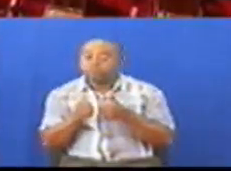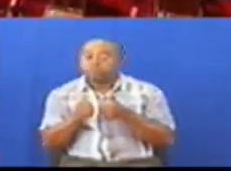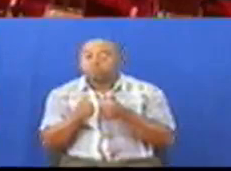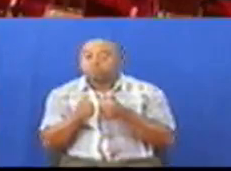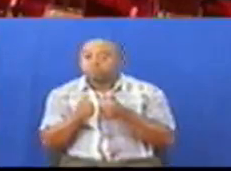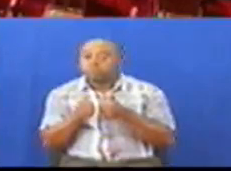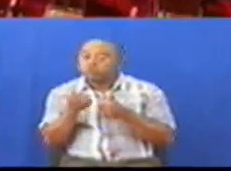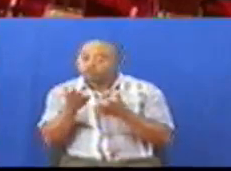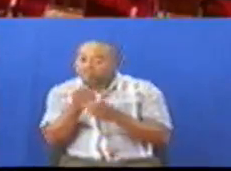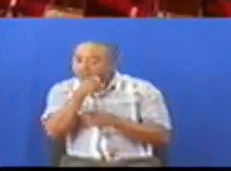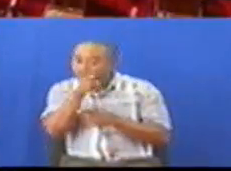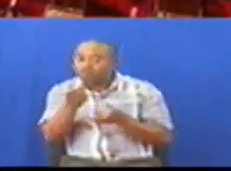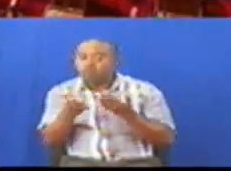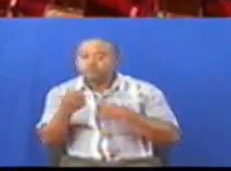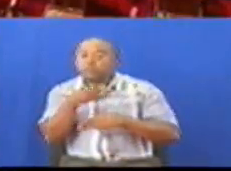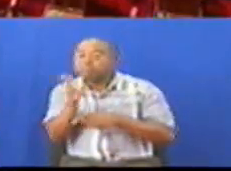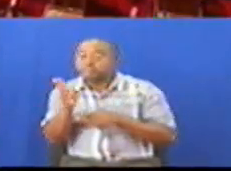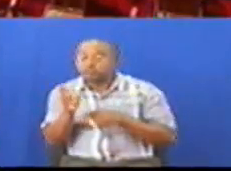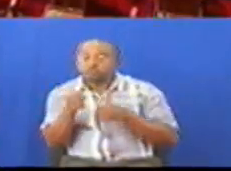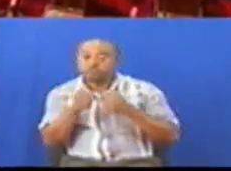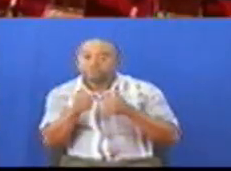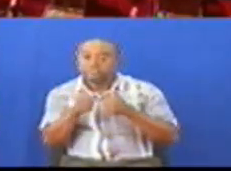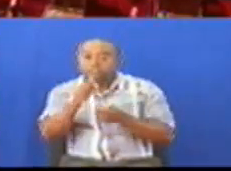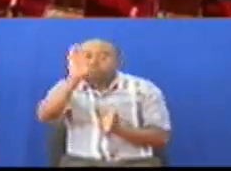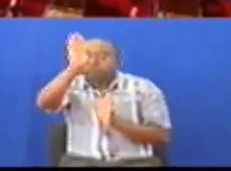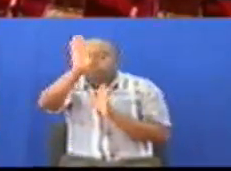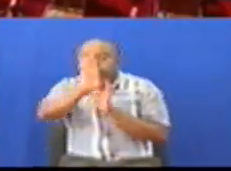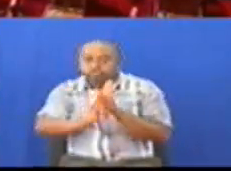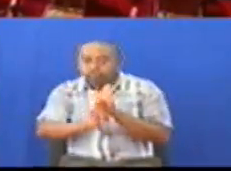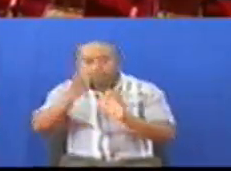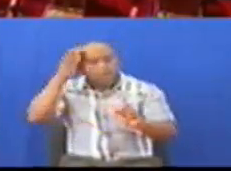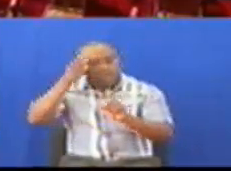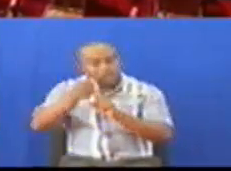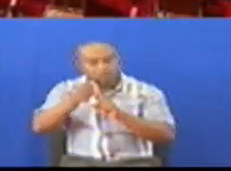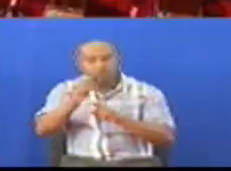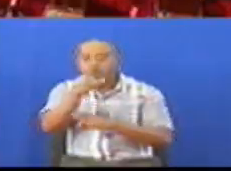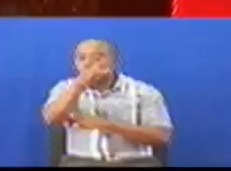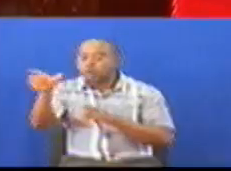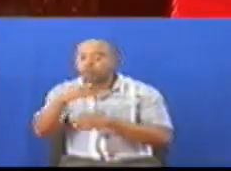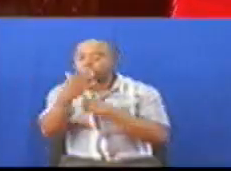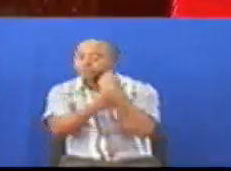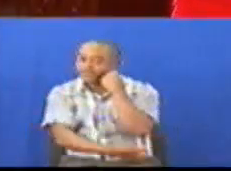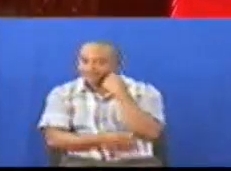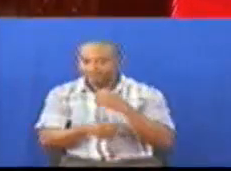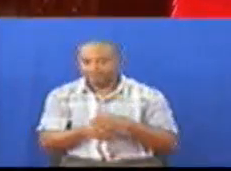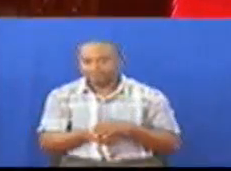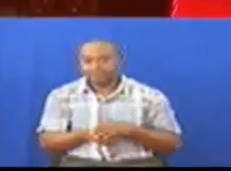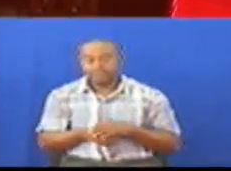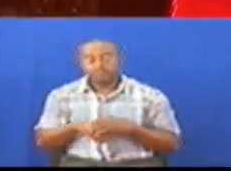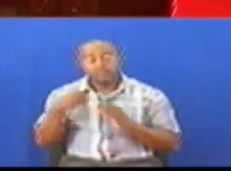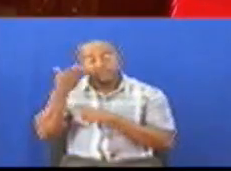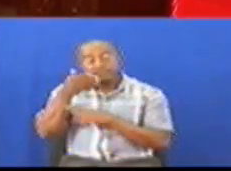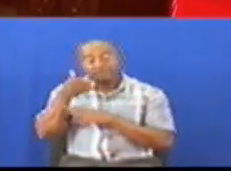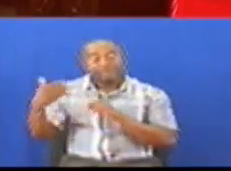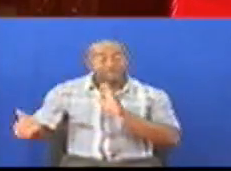unafifishwa kwa makusudi ili wananchi waendelee kuwa maskini. Mheshimiwa Naibu Spika, vyanzo vya mapato vya mamlaka za serikali za mitaa